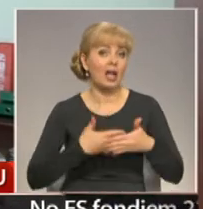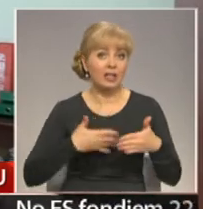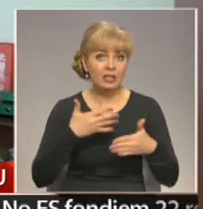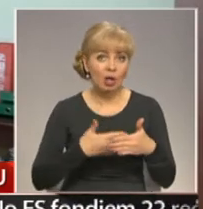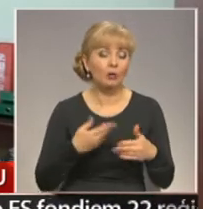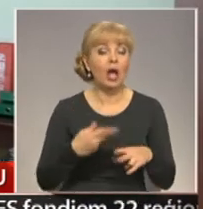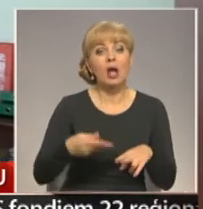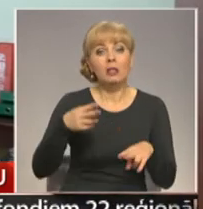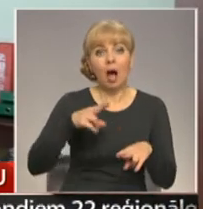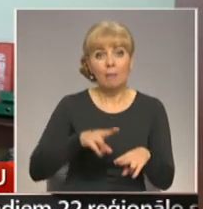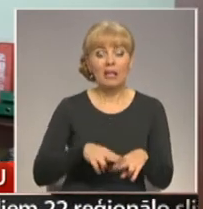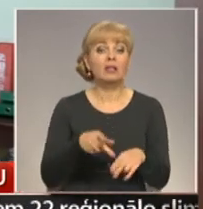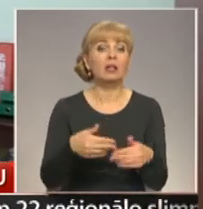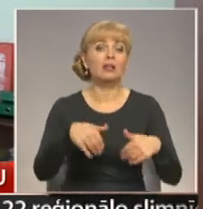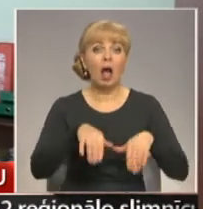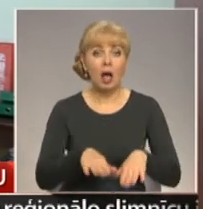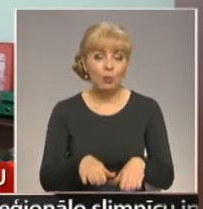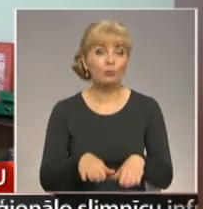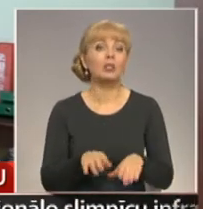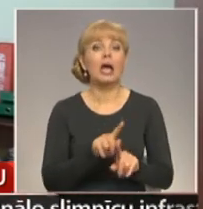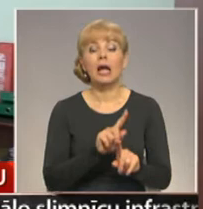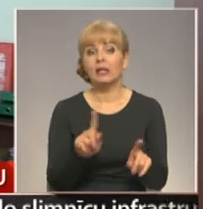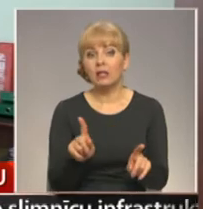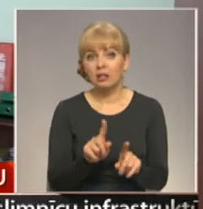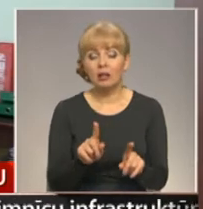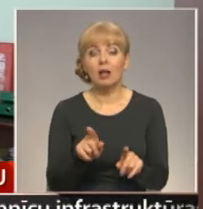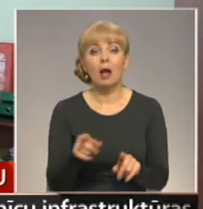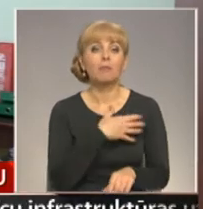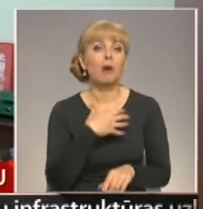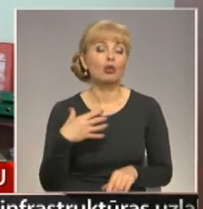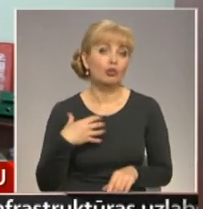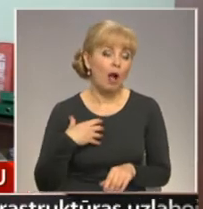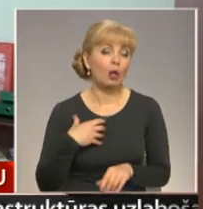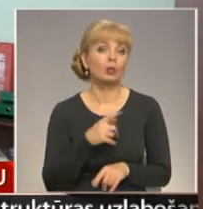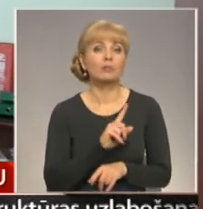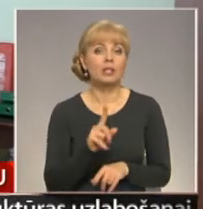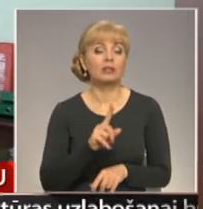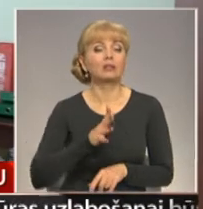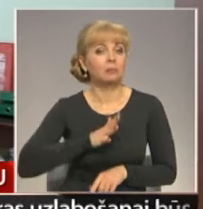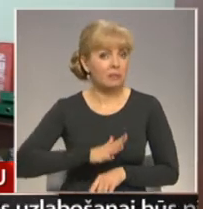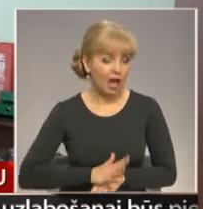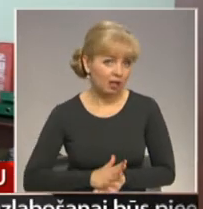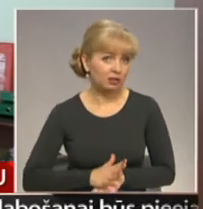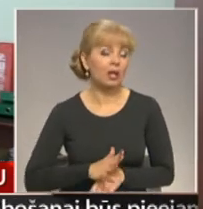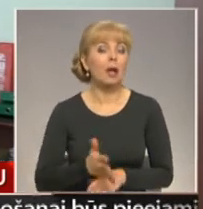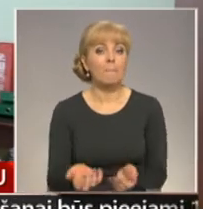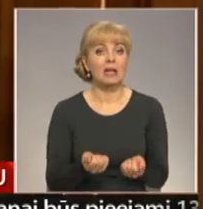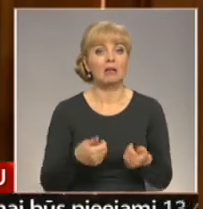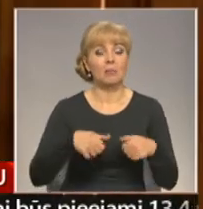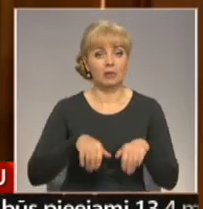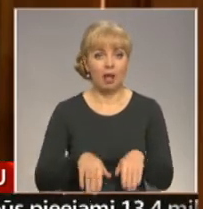un tāpēc tas lēmums, nu, tādā ziņā, protams, pašvaldības tiek spiestas, ja tā var teikt, pieņemt